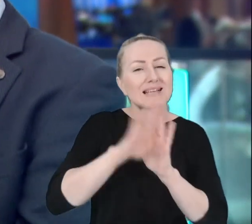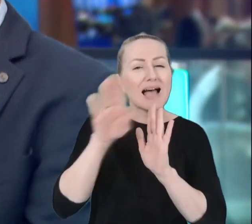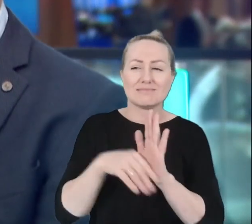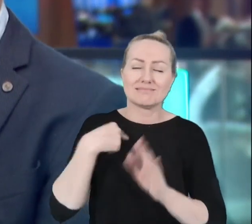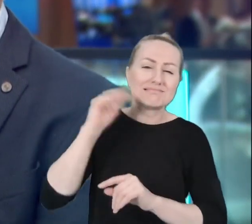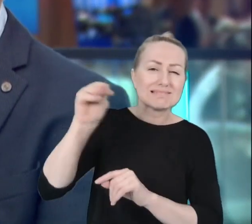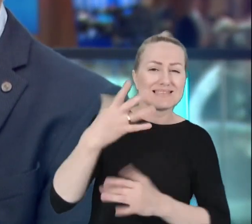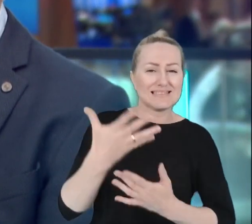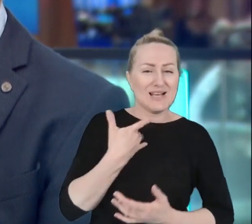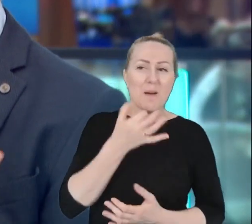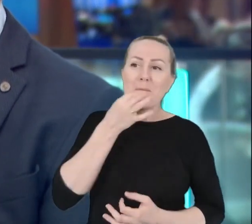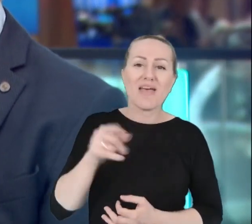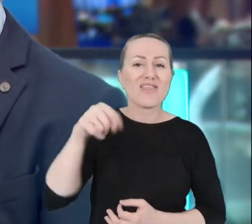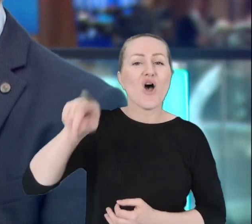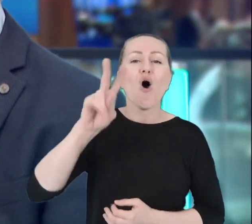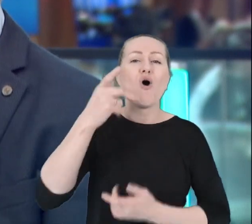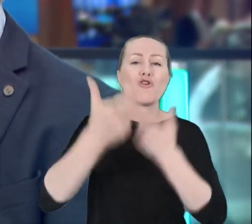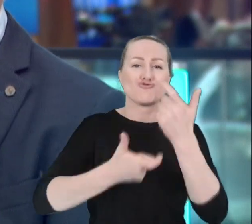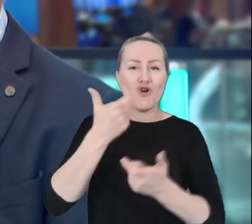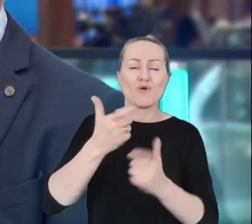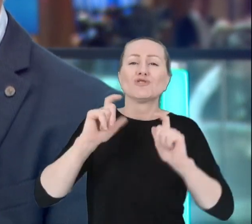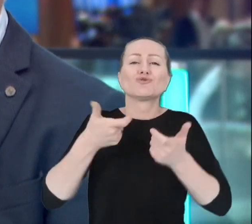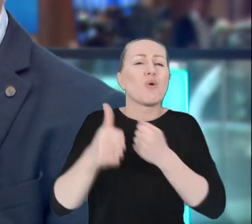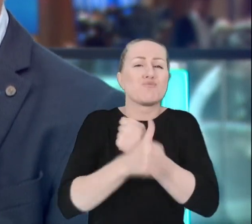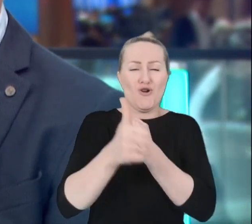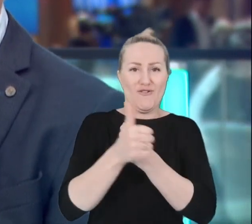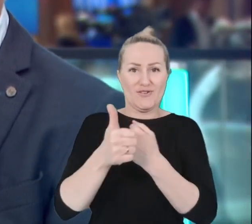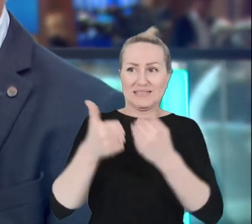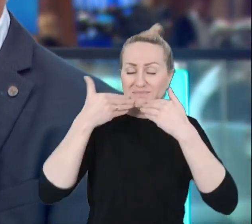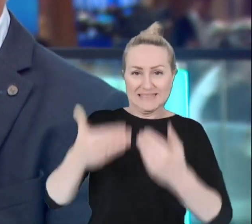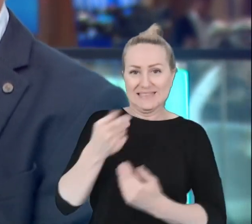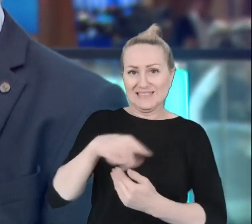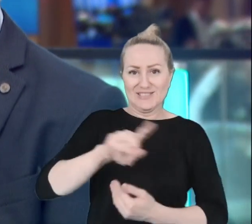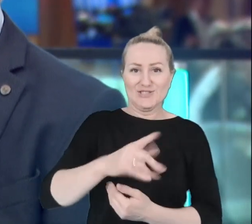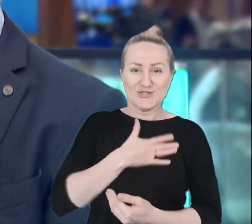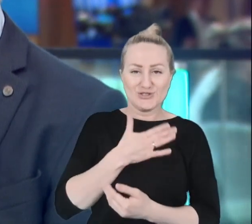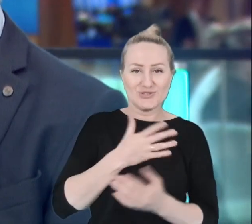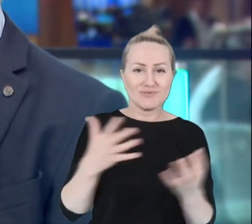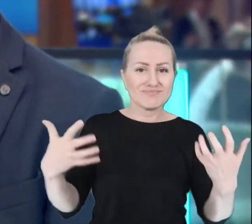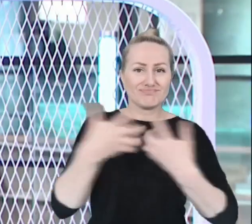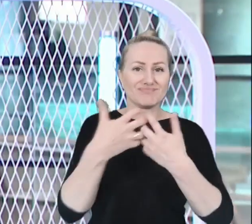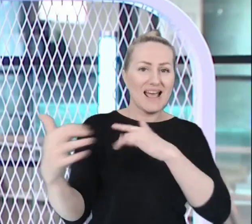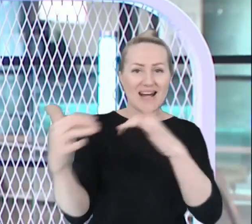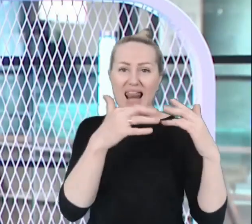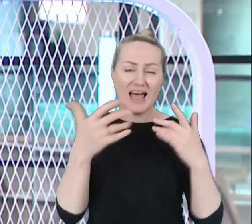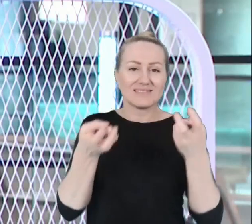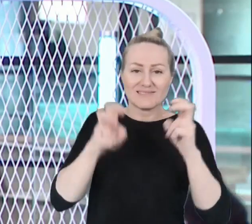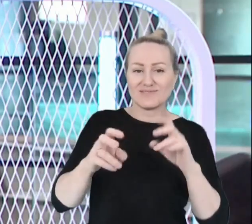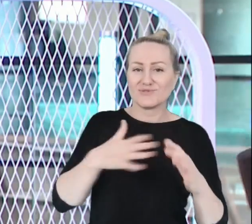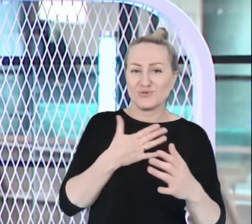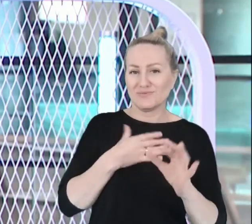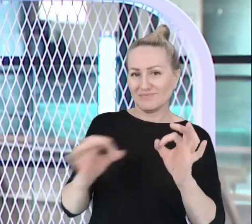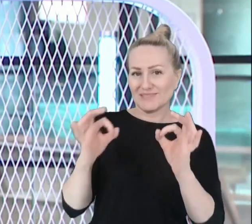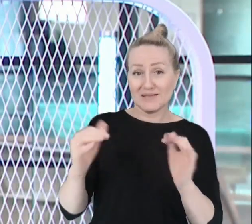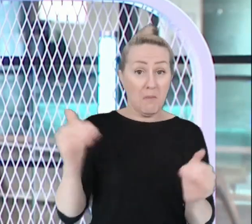kto robi w tej firmie coś takiego, że takie fajne powstają miejsca pracy. Może faktycznie powinniśmy zapytać o